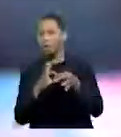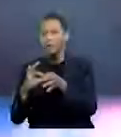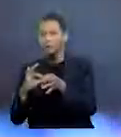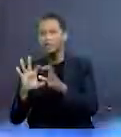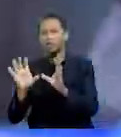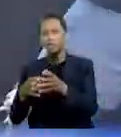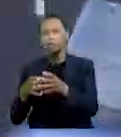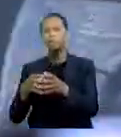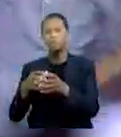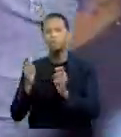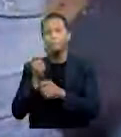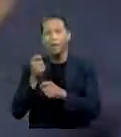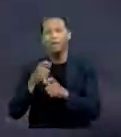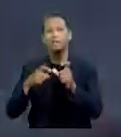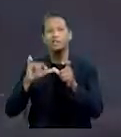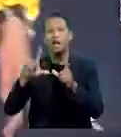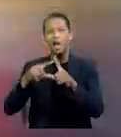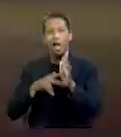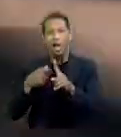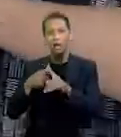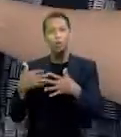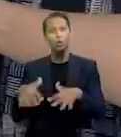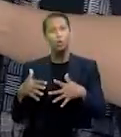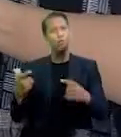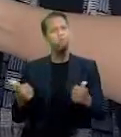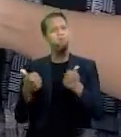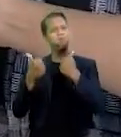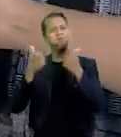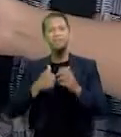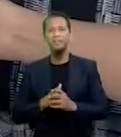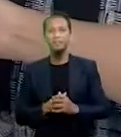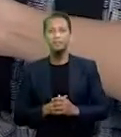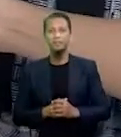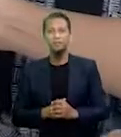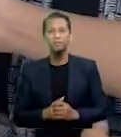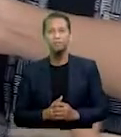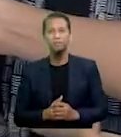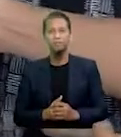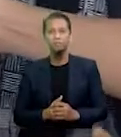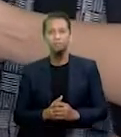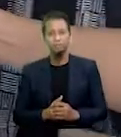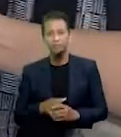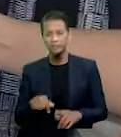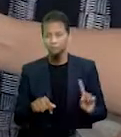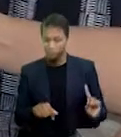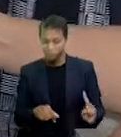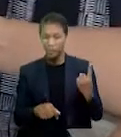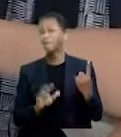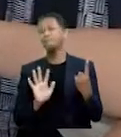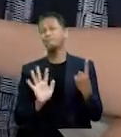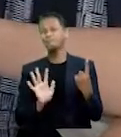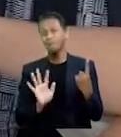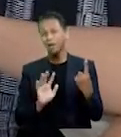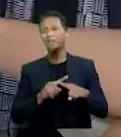berhasil mengguncang panggung For Your State. Yang pasti sih ini bukan pertama ya, tapi berhubung